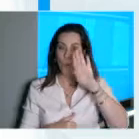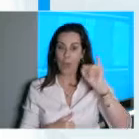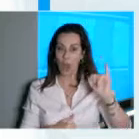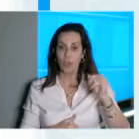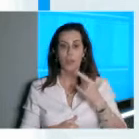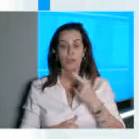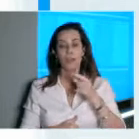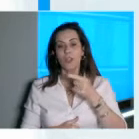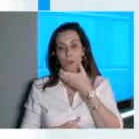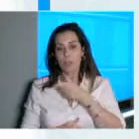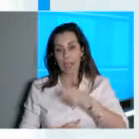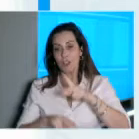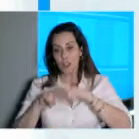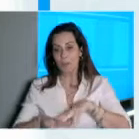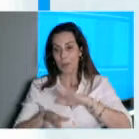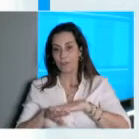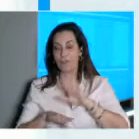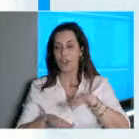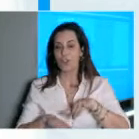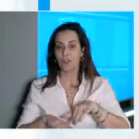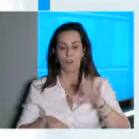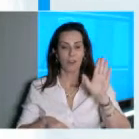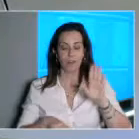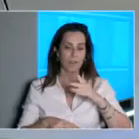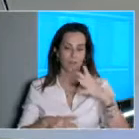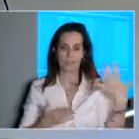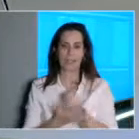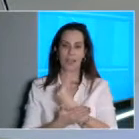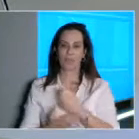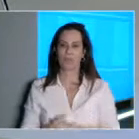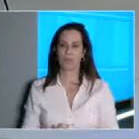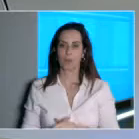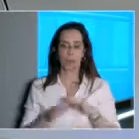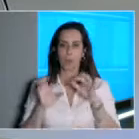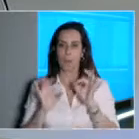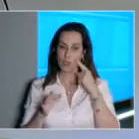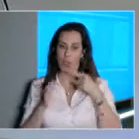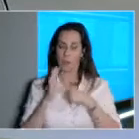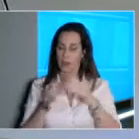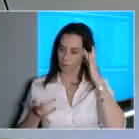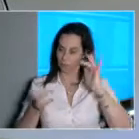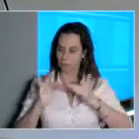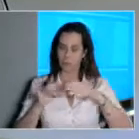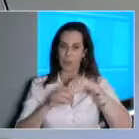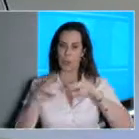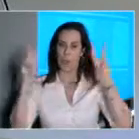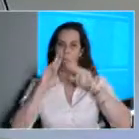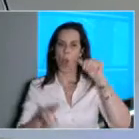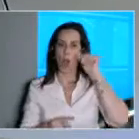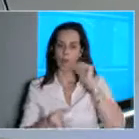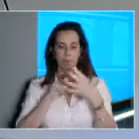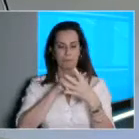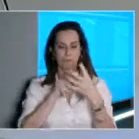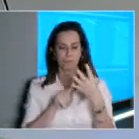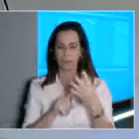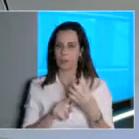שבוגי יגיד שפרץ חייב להישאר בתפקידו ויש לנו פול אוס. כן. למעשה הוא ממש ממחיש לנו את המחלוקות בין כל בחירי המפלגה. מה